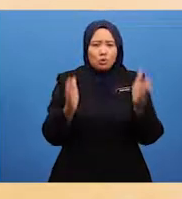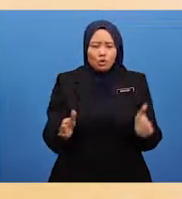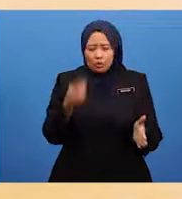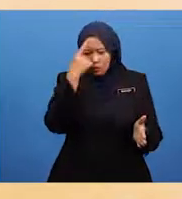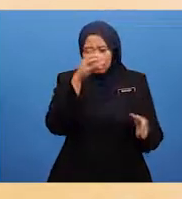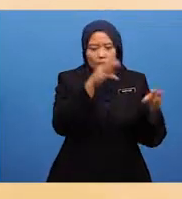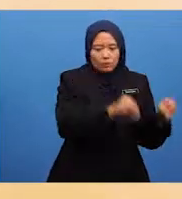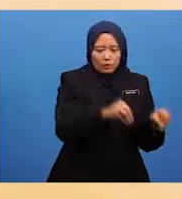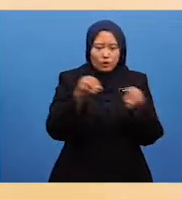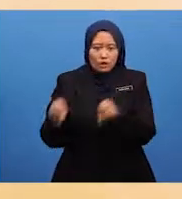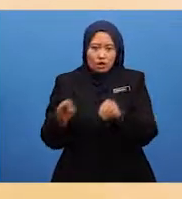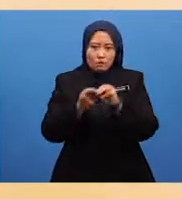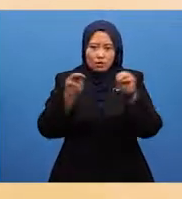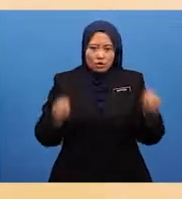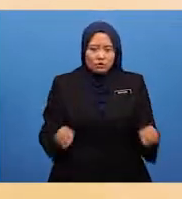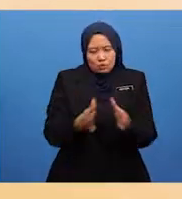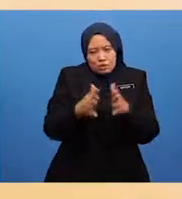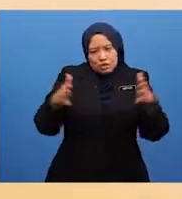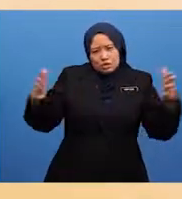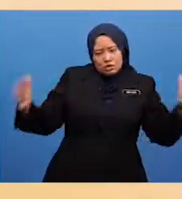bilik sains sekolah cikgu.